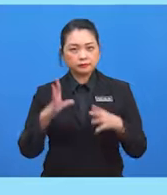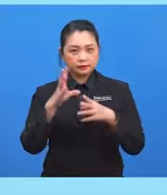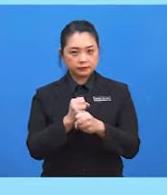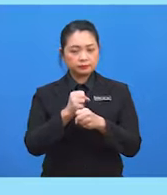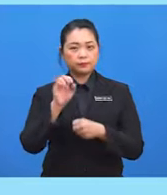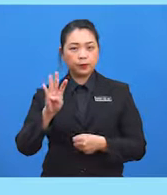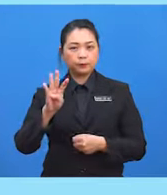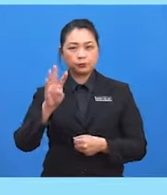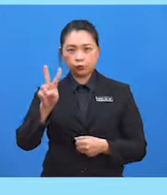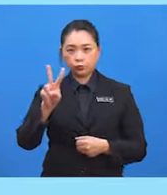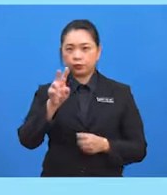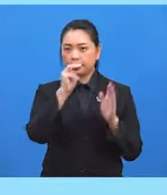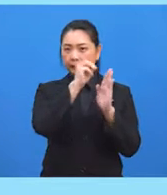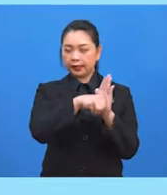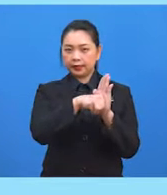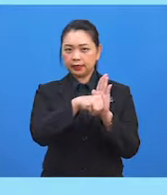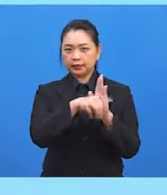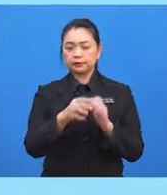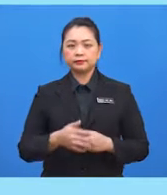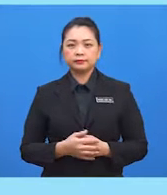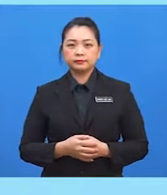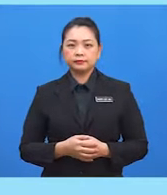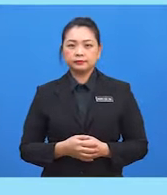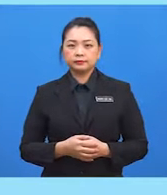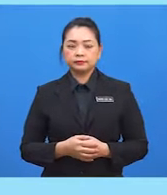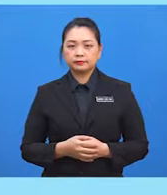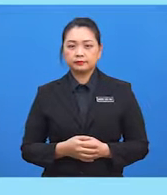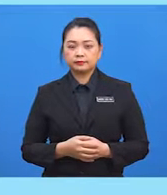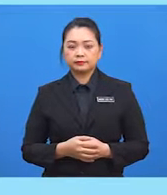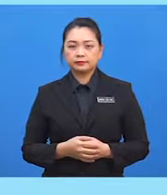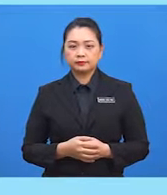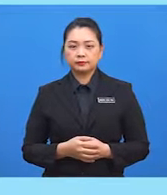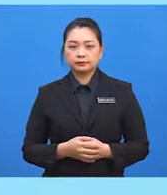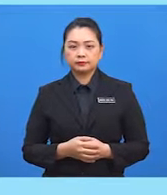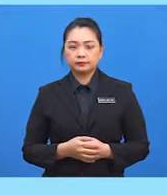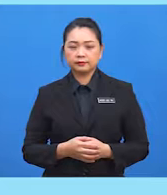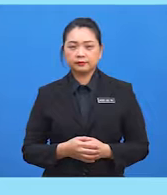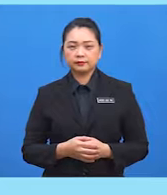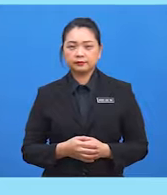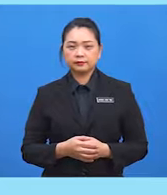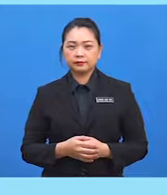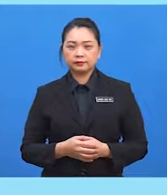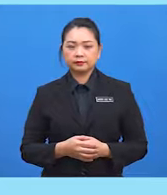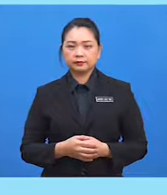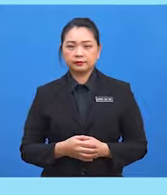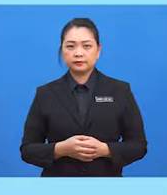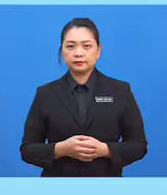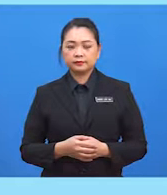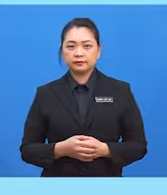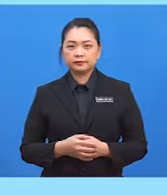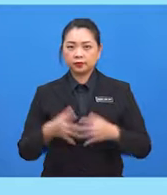24 darjah tambah 42 minit digabungkan